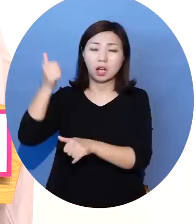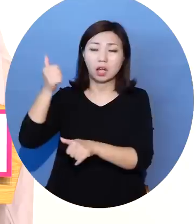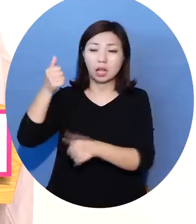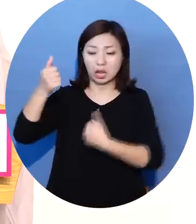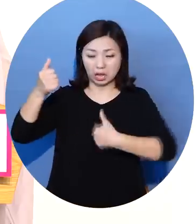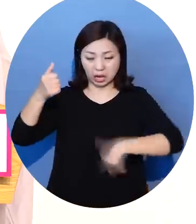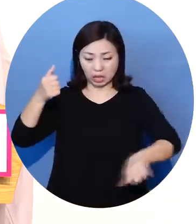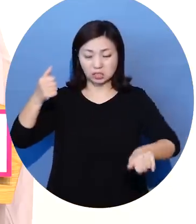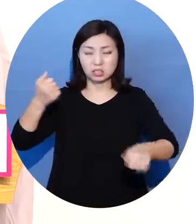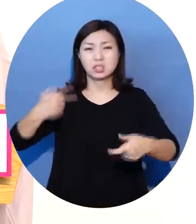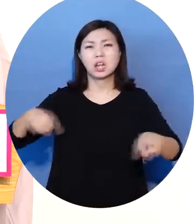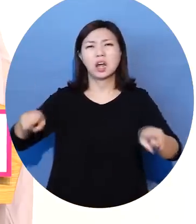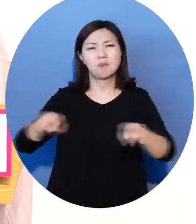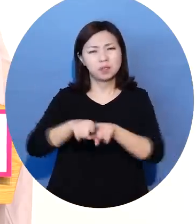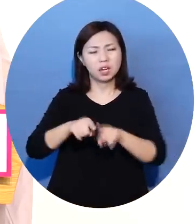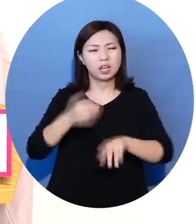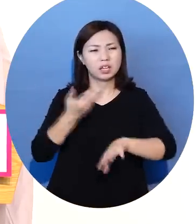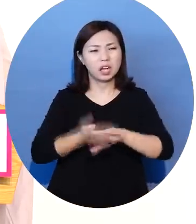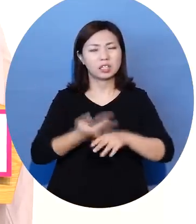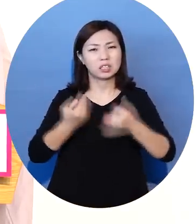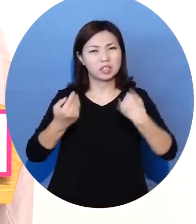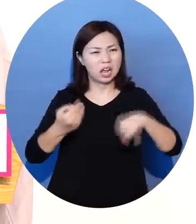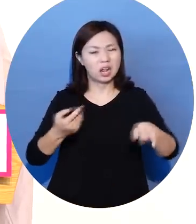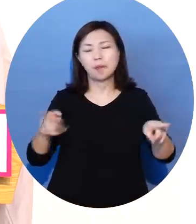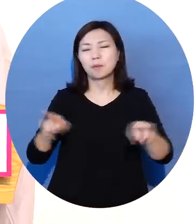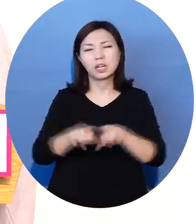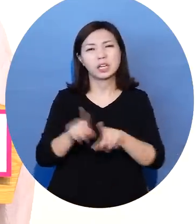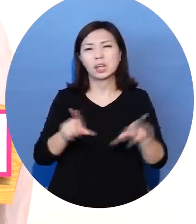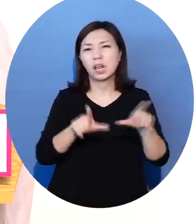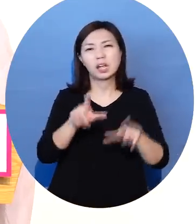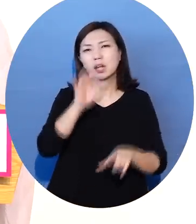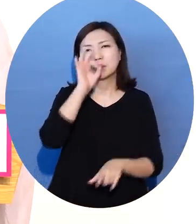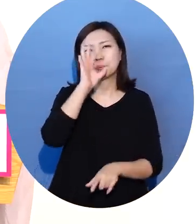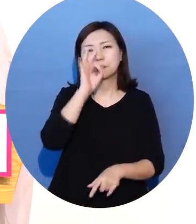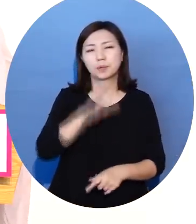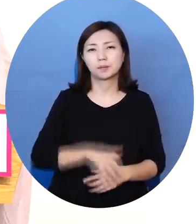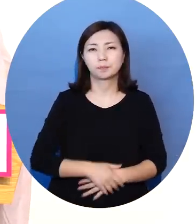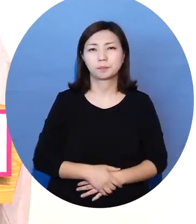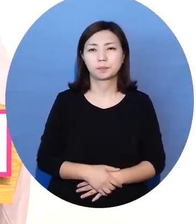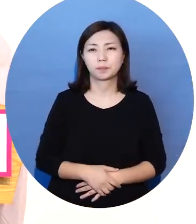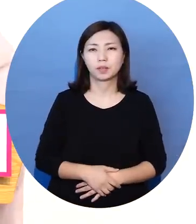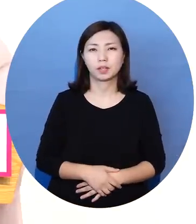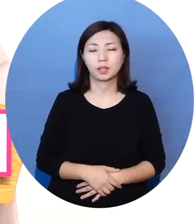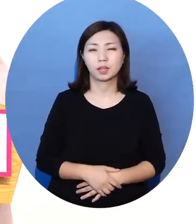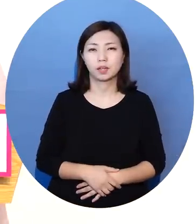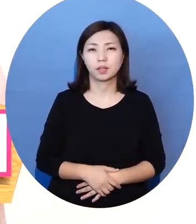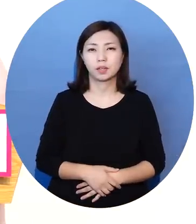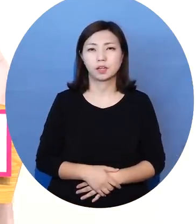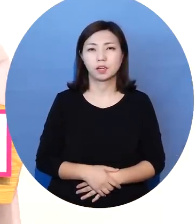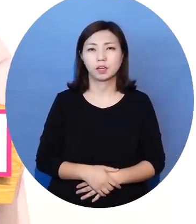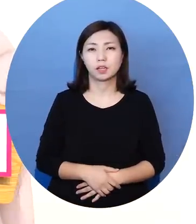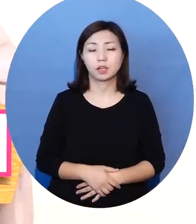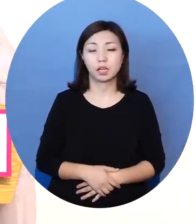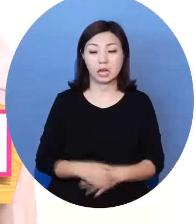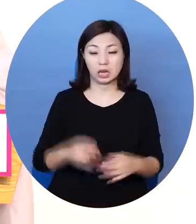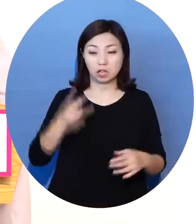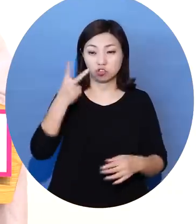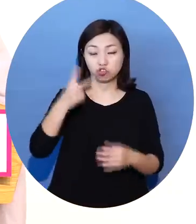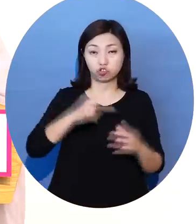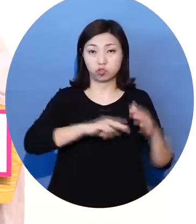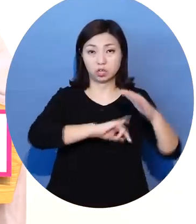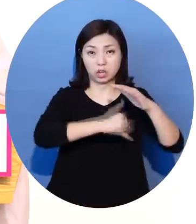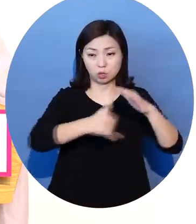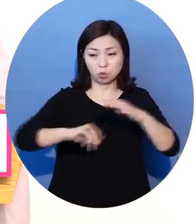주로 아들일 때 아들을 데리고 살기 때문에 이게 결혼을 했는데 이게 독립이 안 되고 이 두